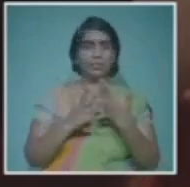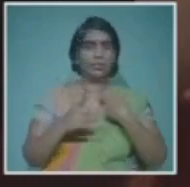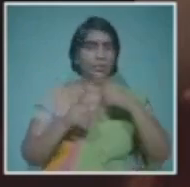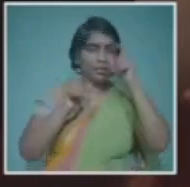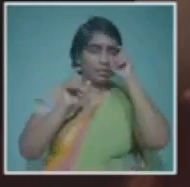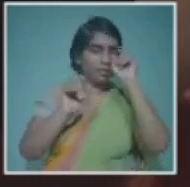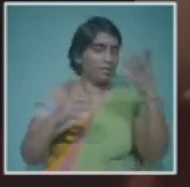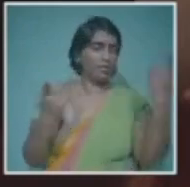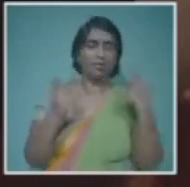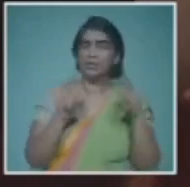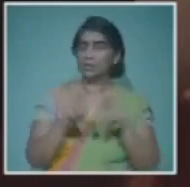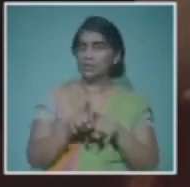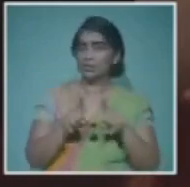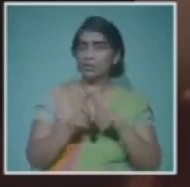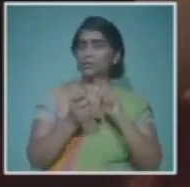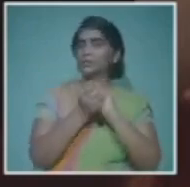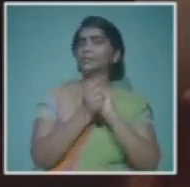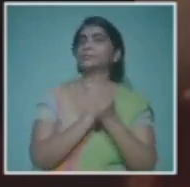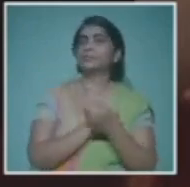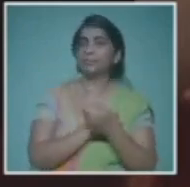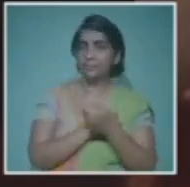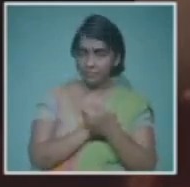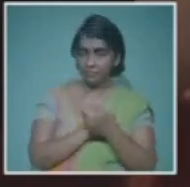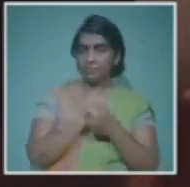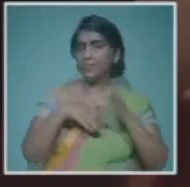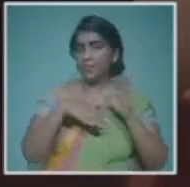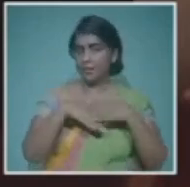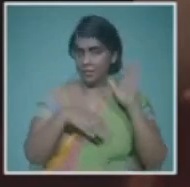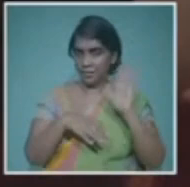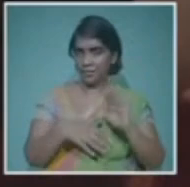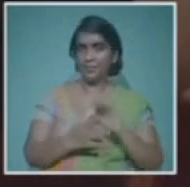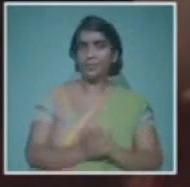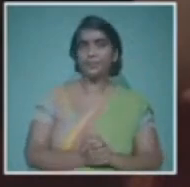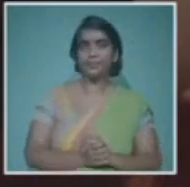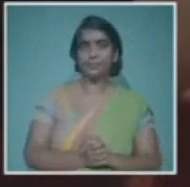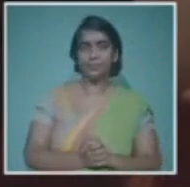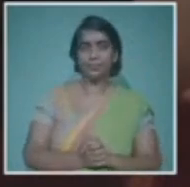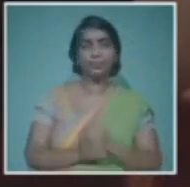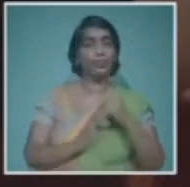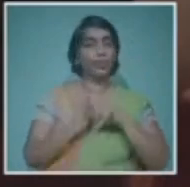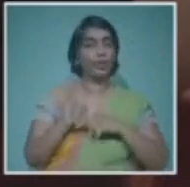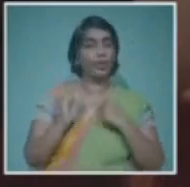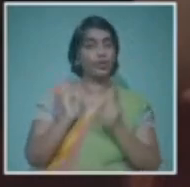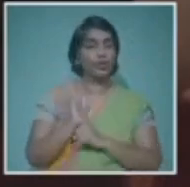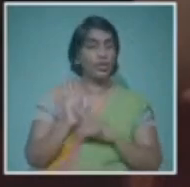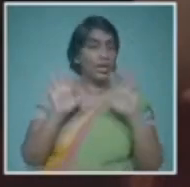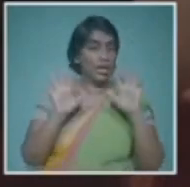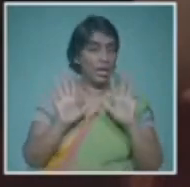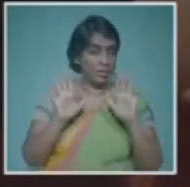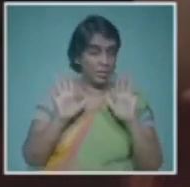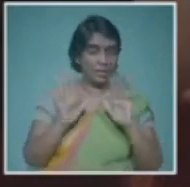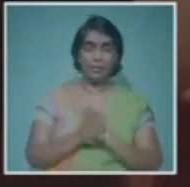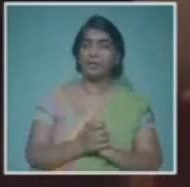නොදොටු විදි ආකාරයේ පරිවර්තනවලට මුහුණ දුන්නු නිසා. ජූලයි මාසයේ 9 වැනිදා